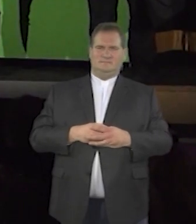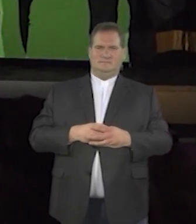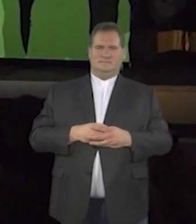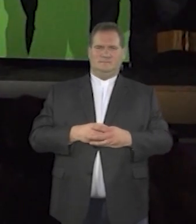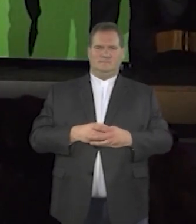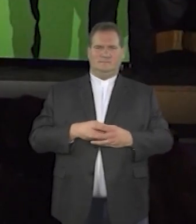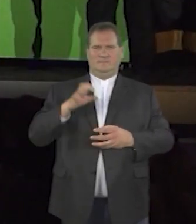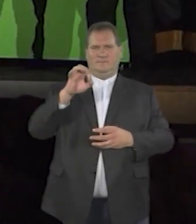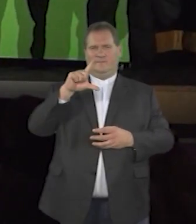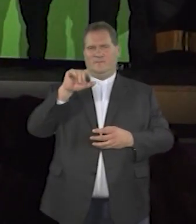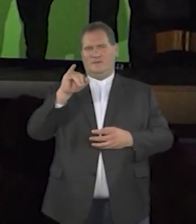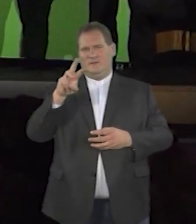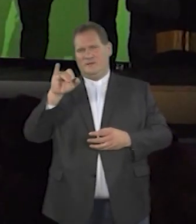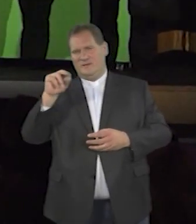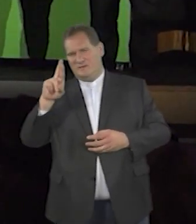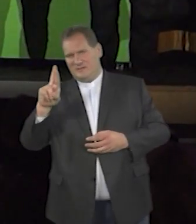Oliwier Węgiel.